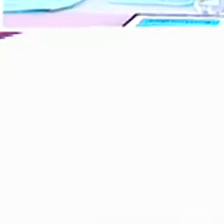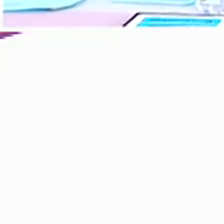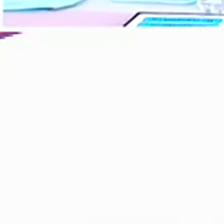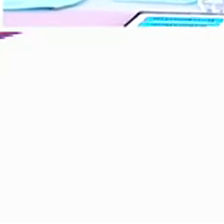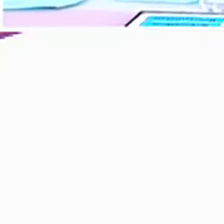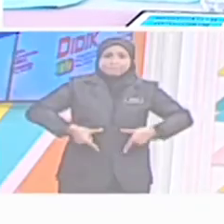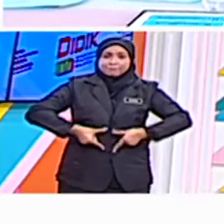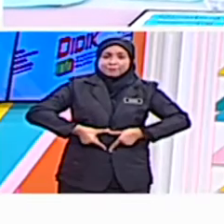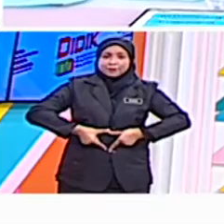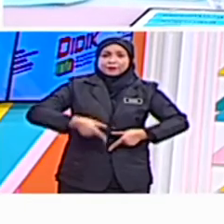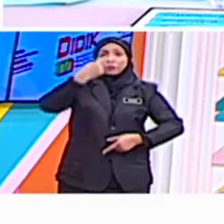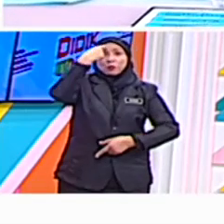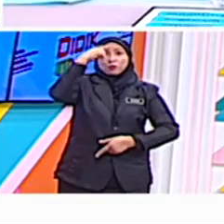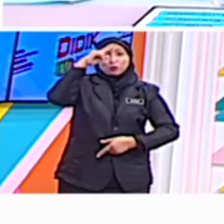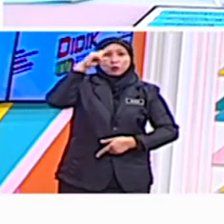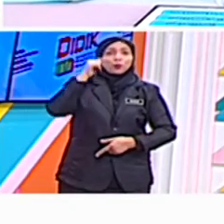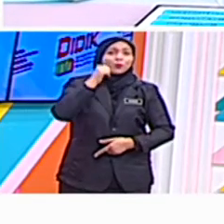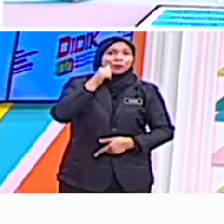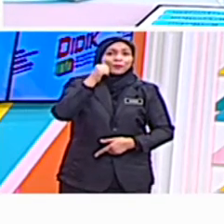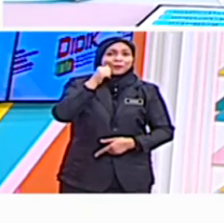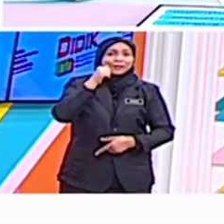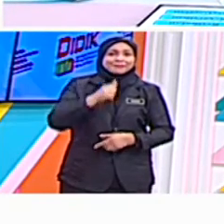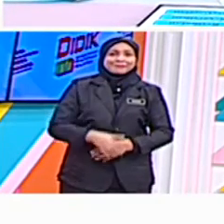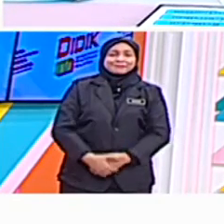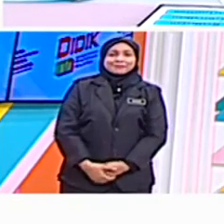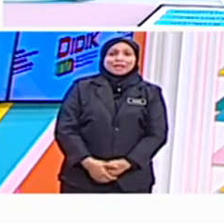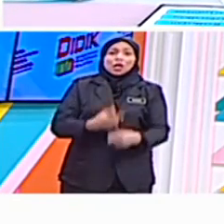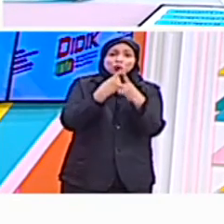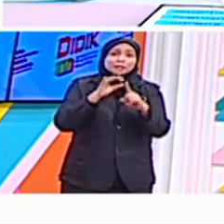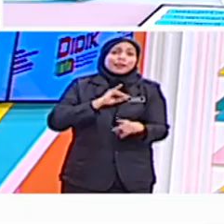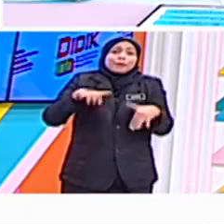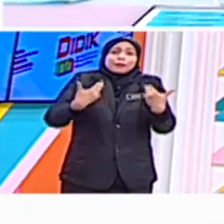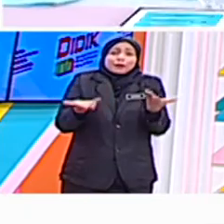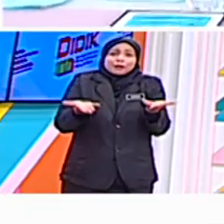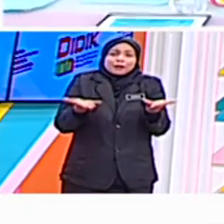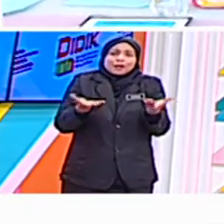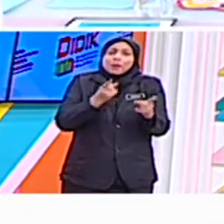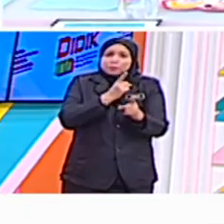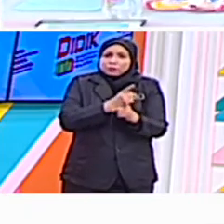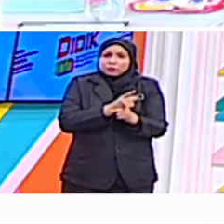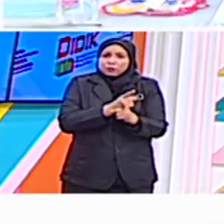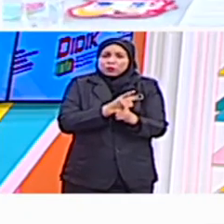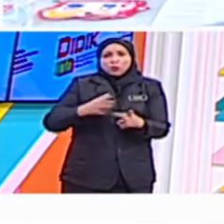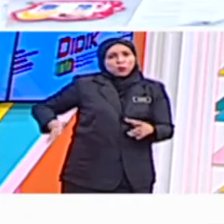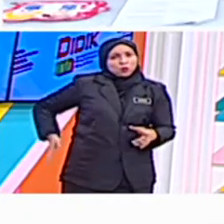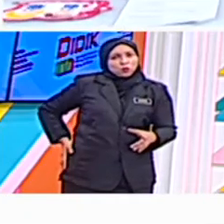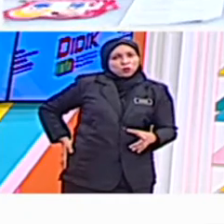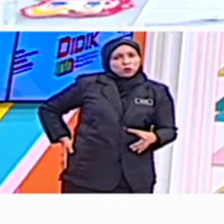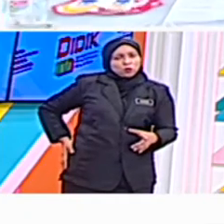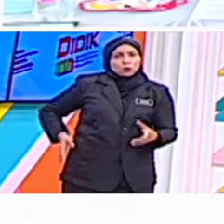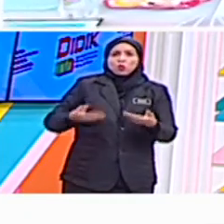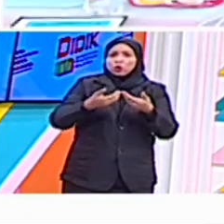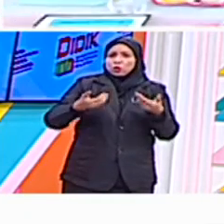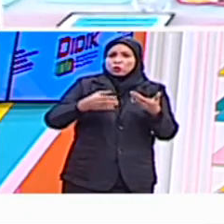Faraj adalah anggota genital untuk perempuan. Okey, kalau jawapan saya pula macam mana cikgu? Okey betul, punggung, dubur, bibir, payudara,